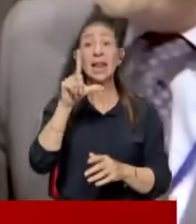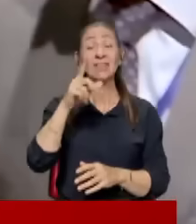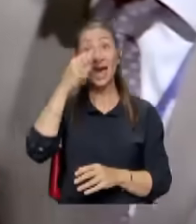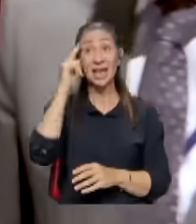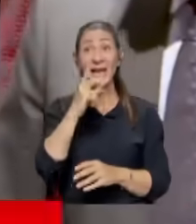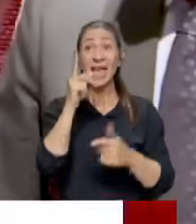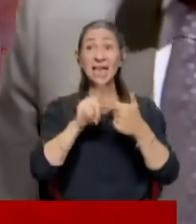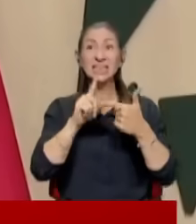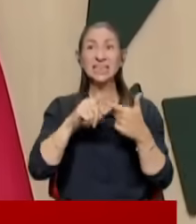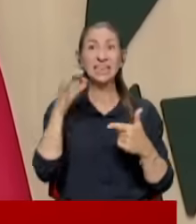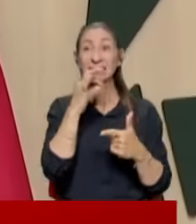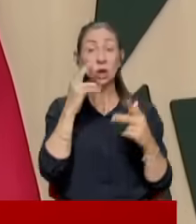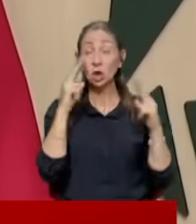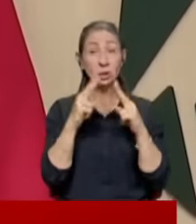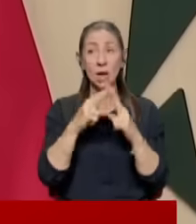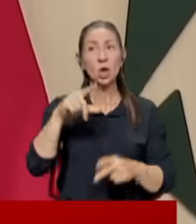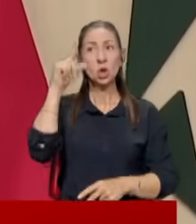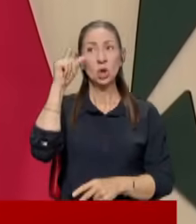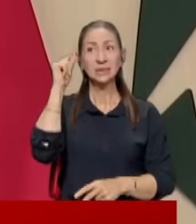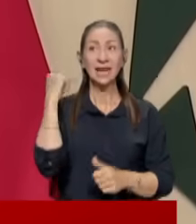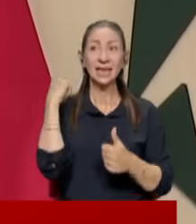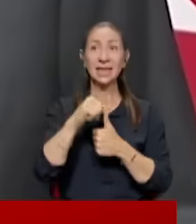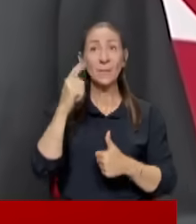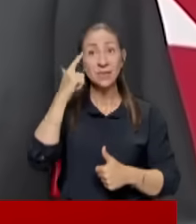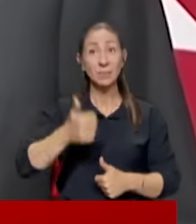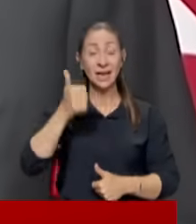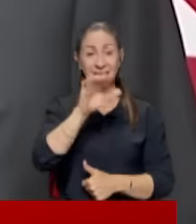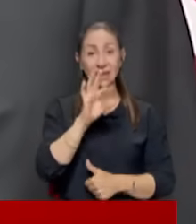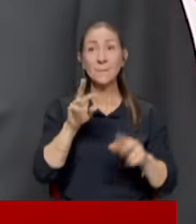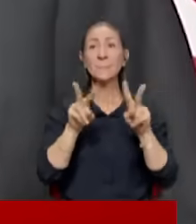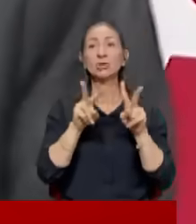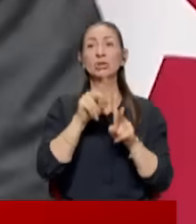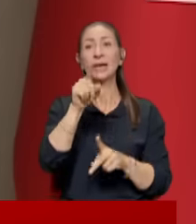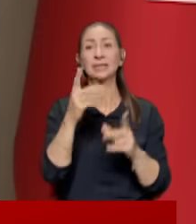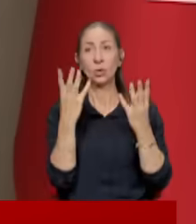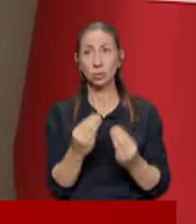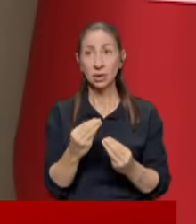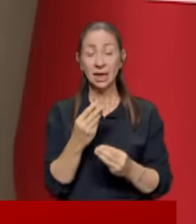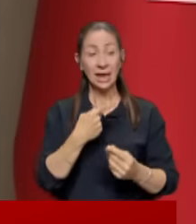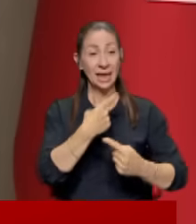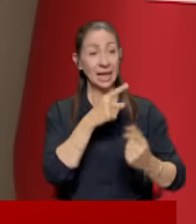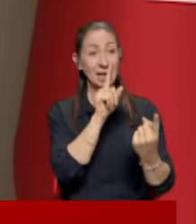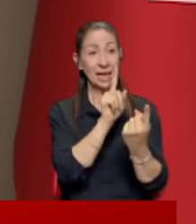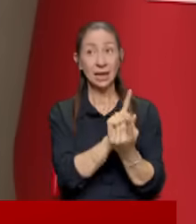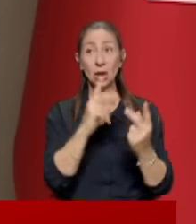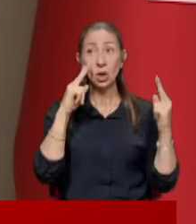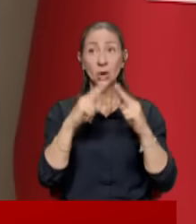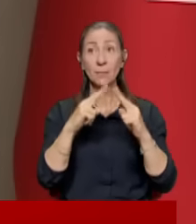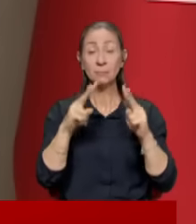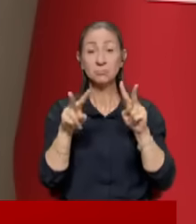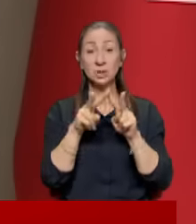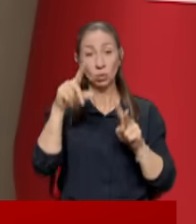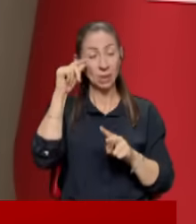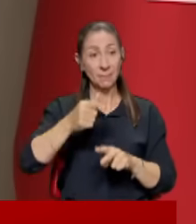Litvanya'daki ikinci kritik görüşmesi ise Yunanistan'da yeniden başbakan seçilen Mitsotakis'le oldu. İkili bir görüşmeyi benim